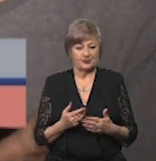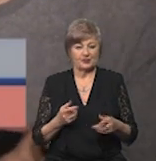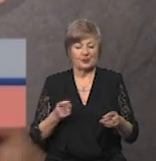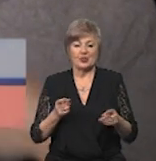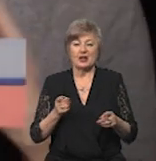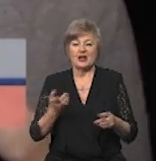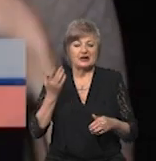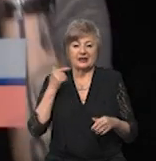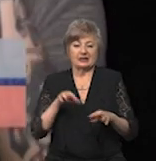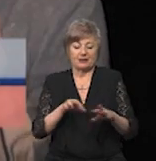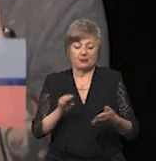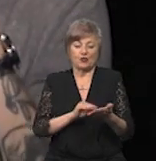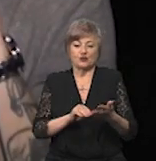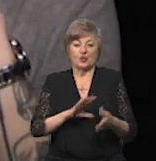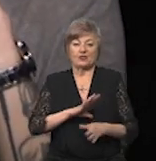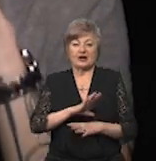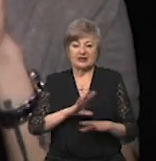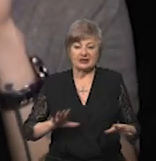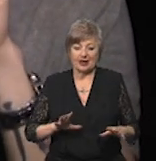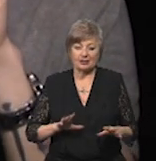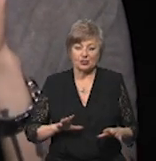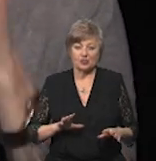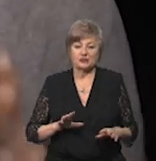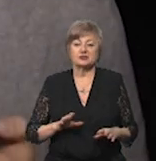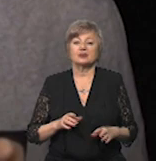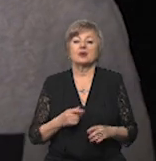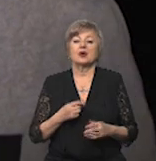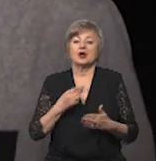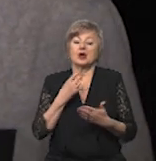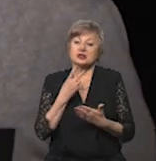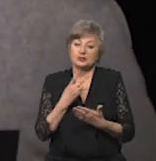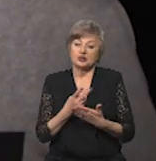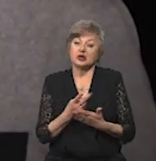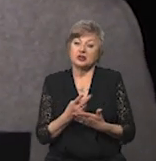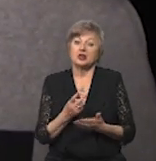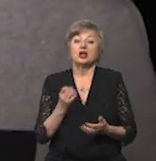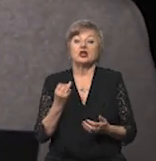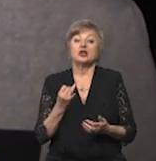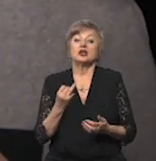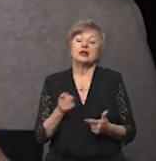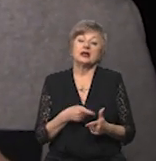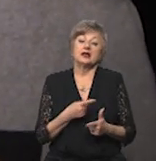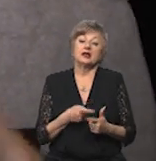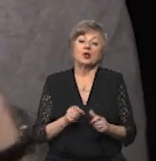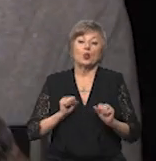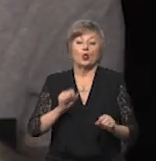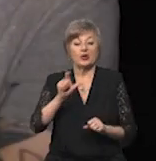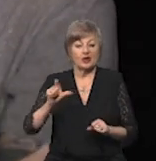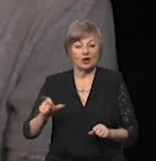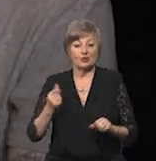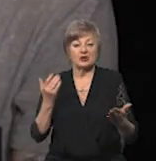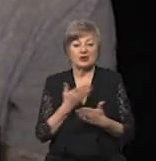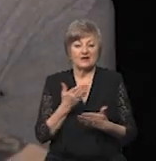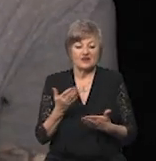професійними акторами, але ніби позичили свою фактуру ігровому фільму, або ж у героїв цього фільму був